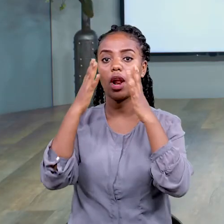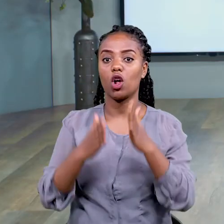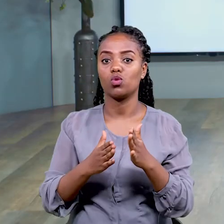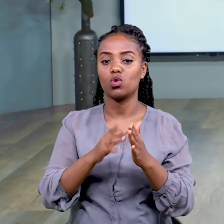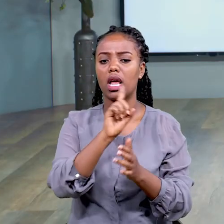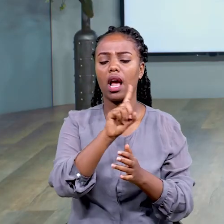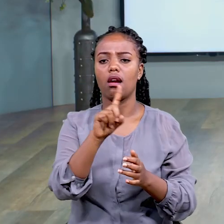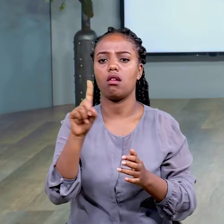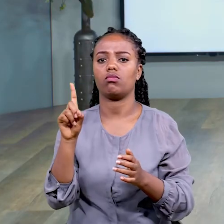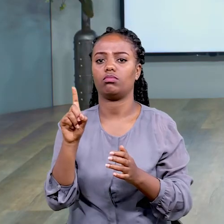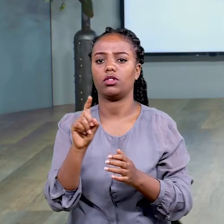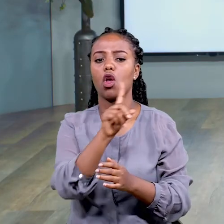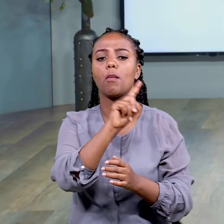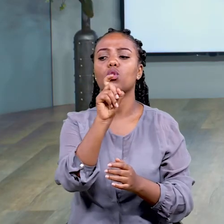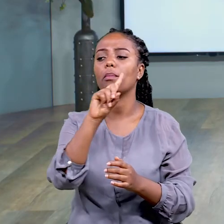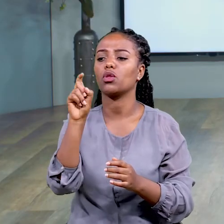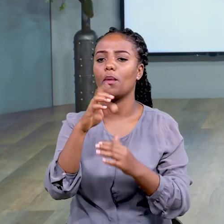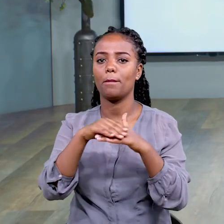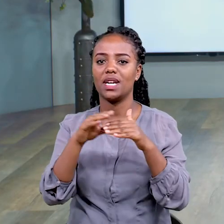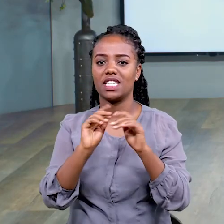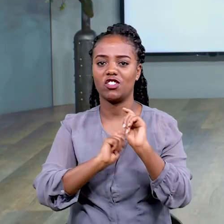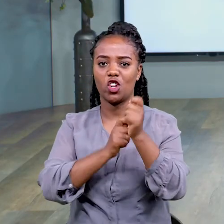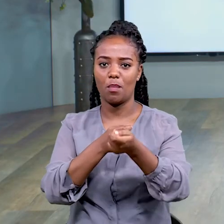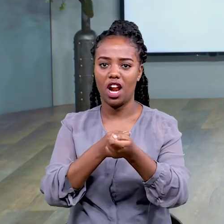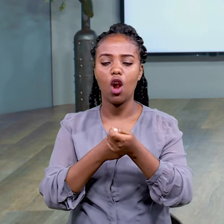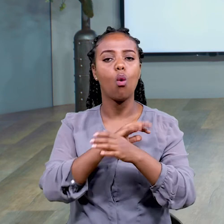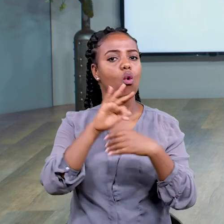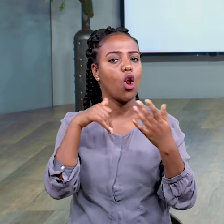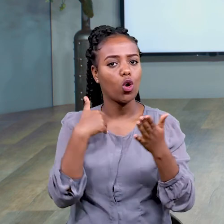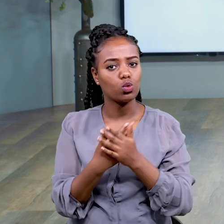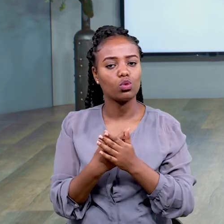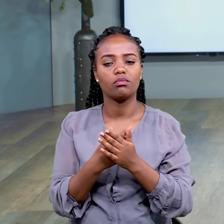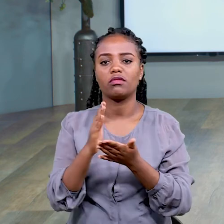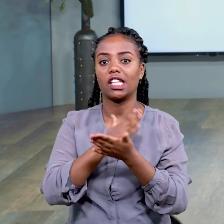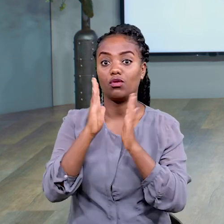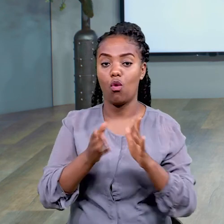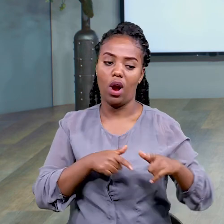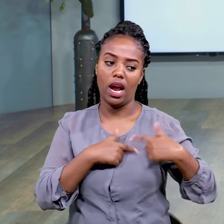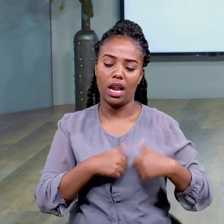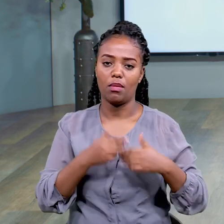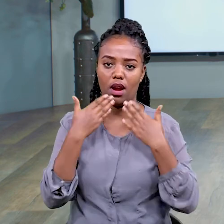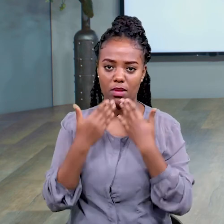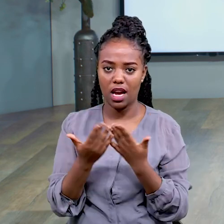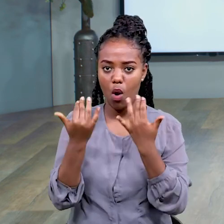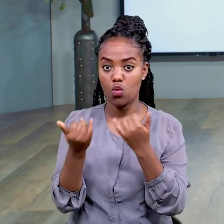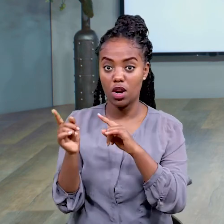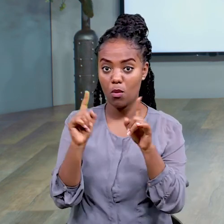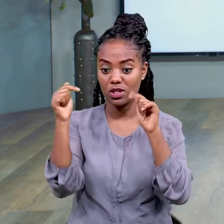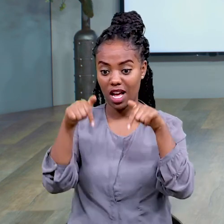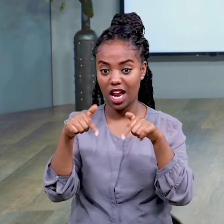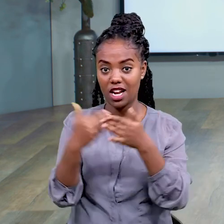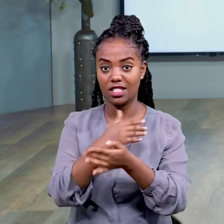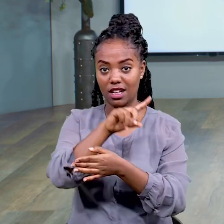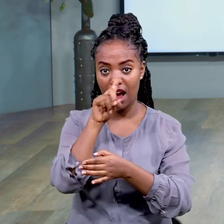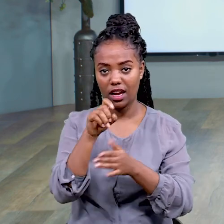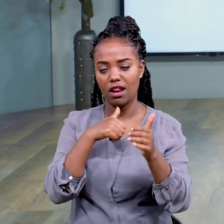ሶስት ተመልካቾቻችን ለእያንዳንዳችሁ የመቶ ብር የአየር ሰዓት ሸልመናል። ሁላችሁንም ለተሳትፏችሁ ከልብ እናመሰግናለን። አሁን